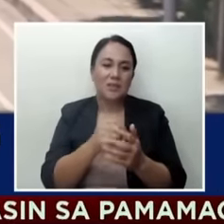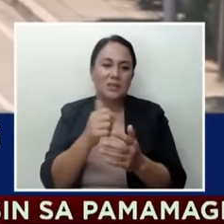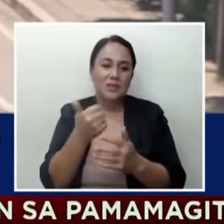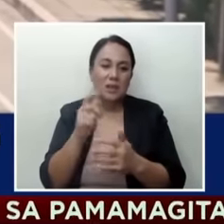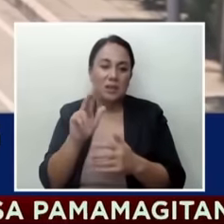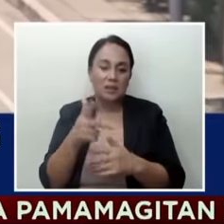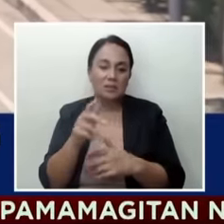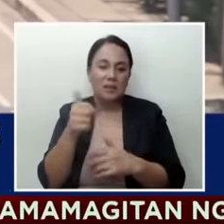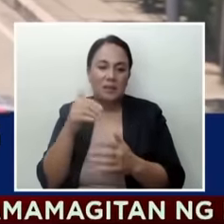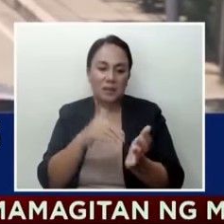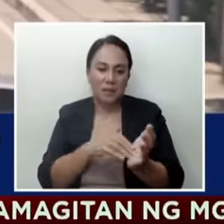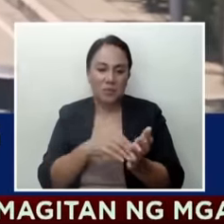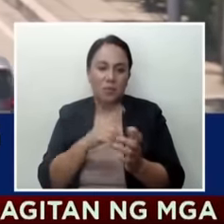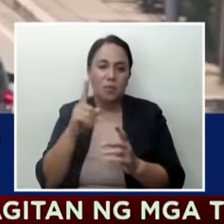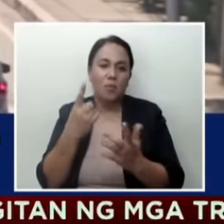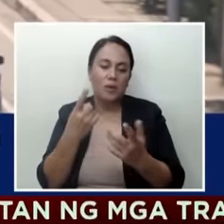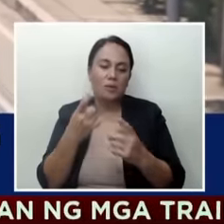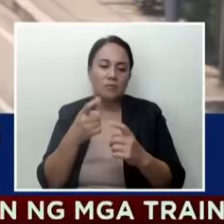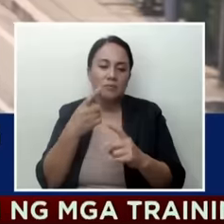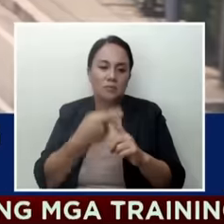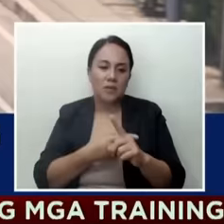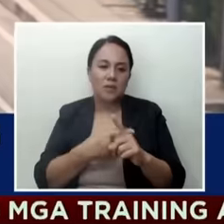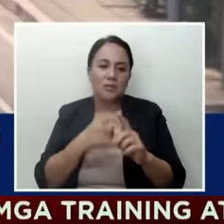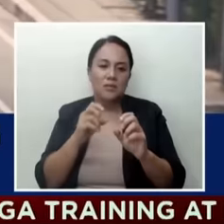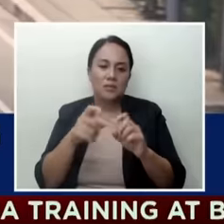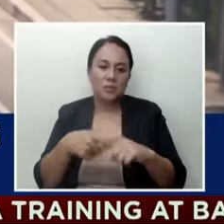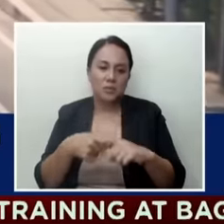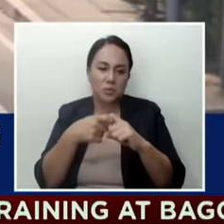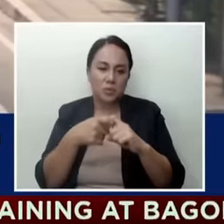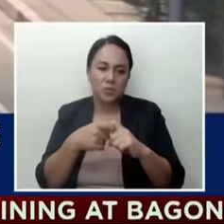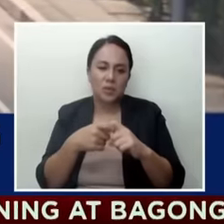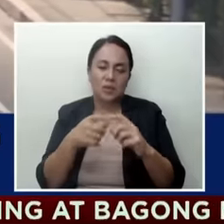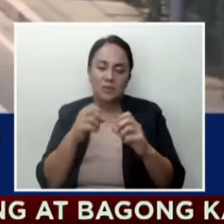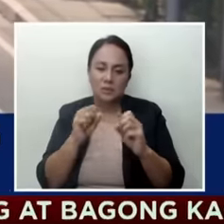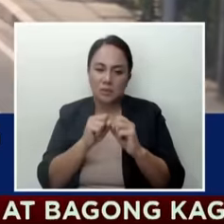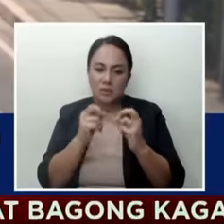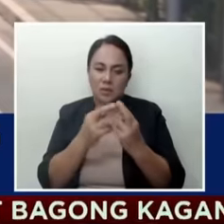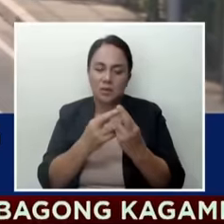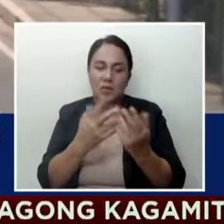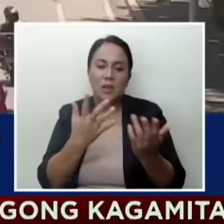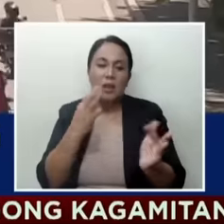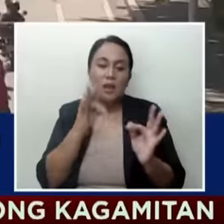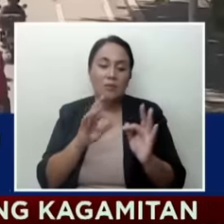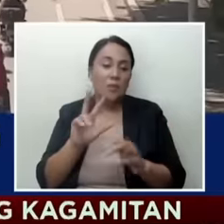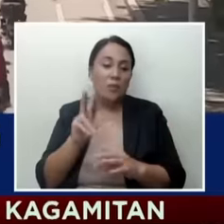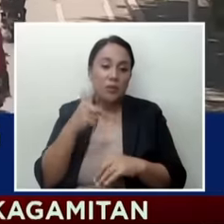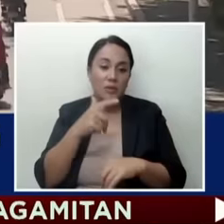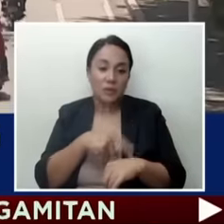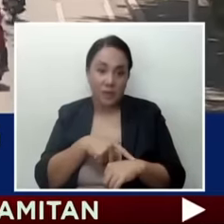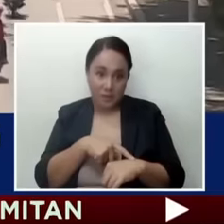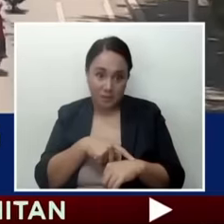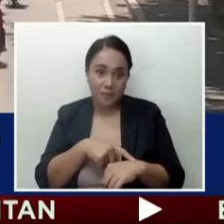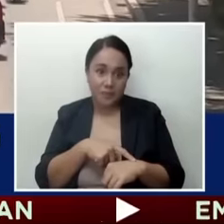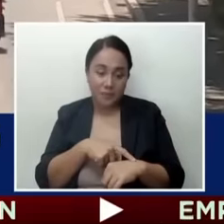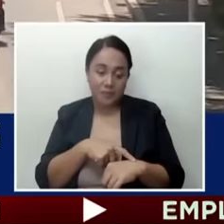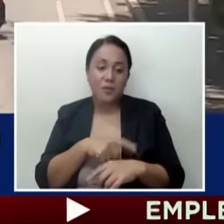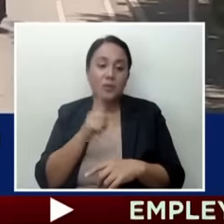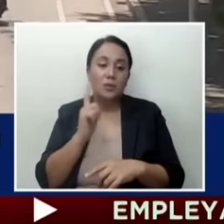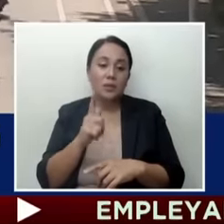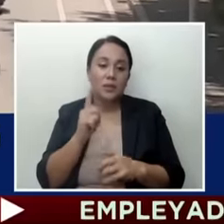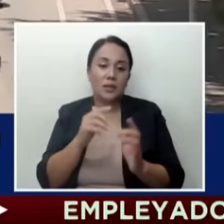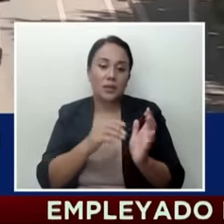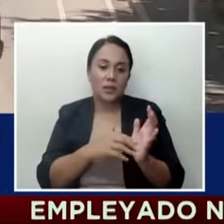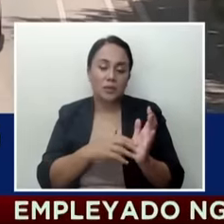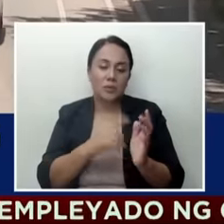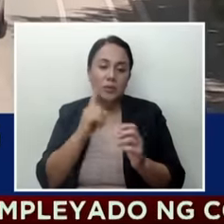suspension ng lisensya at seminar para sa second offense, at pag nakatatlong strike, 20,000 piso at isang